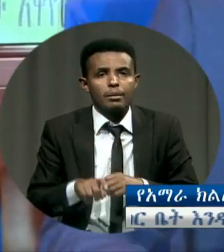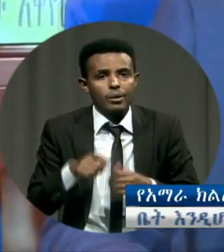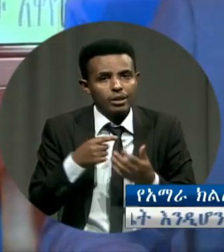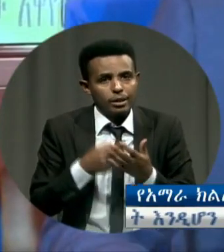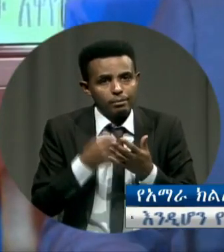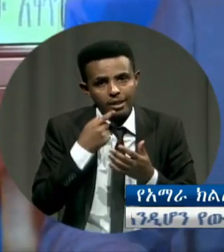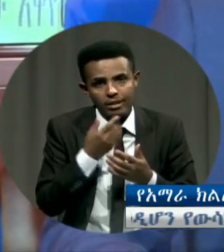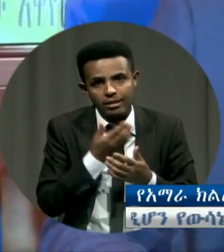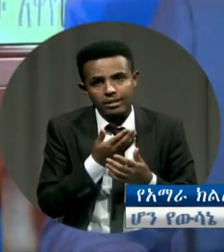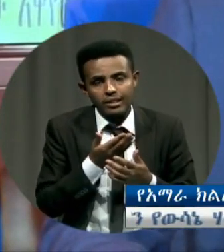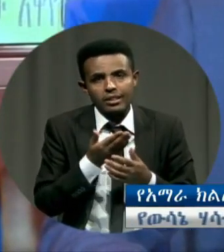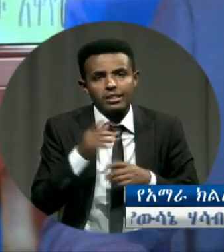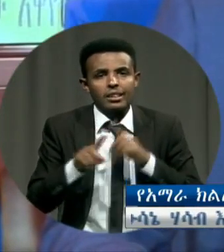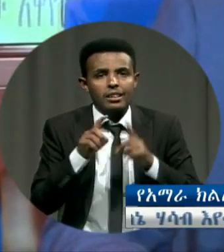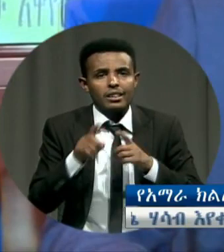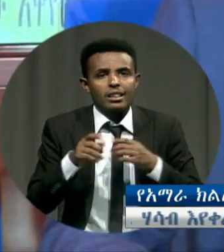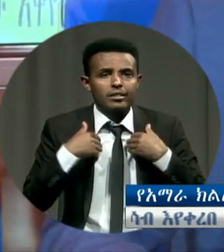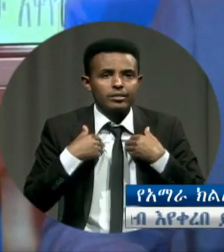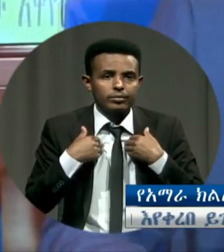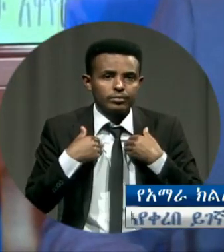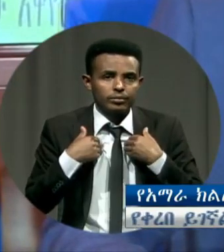ሚል ጥያቄ አለኝ